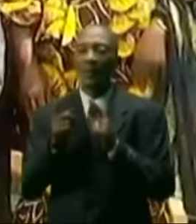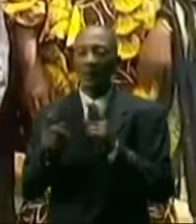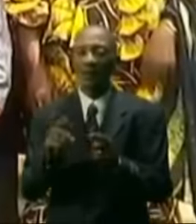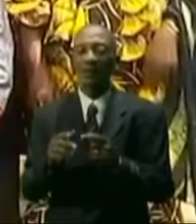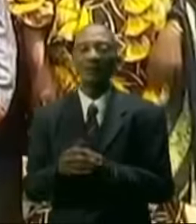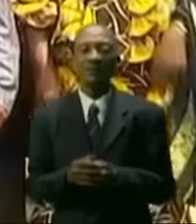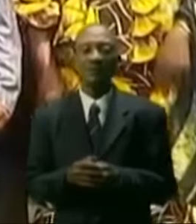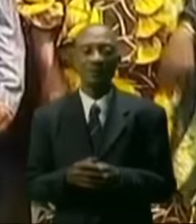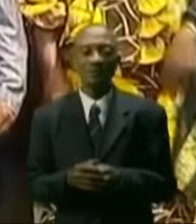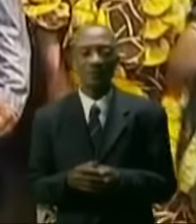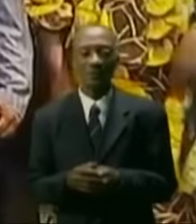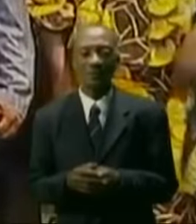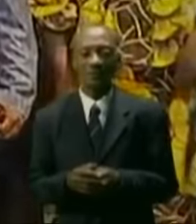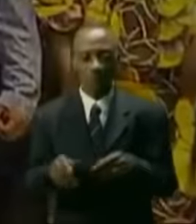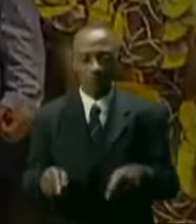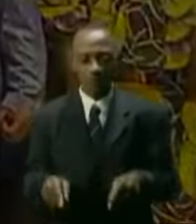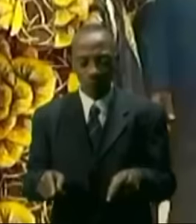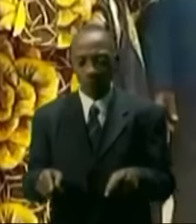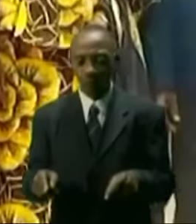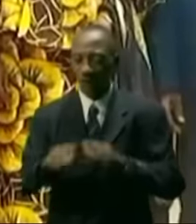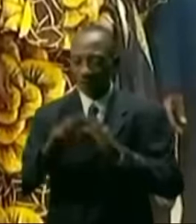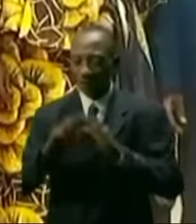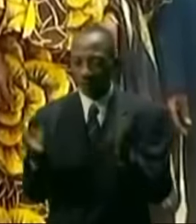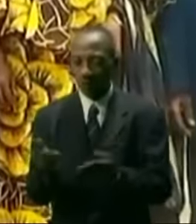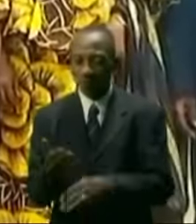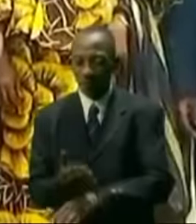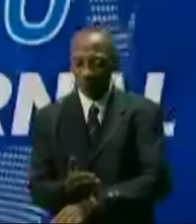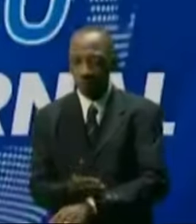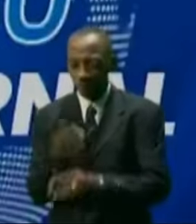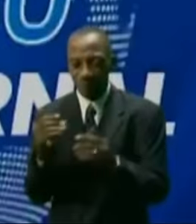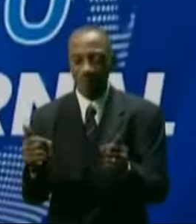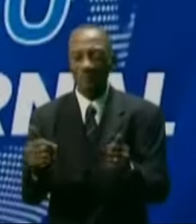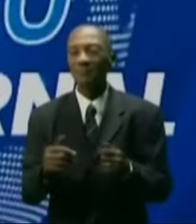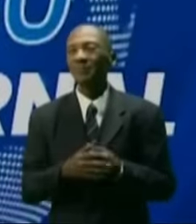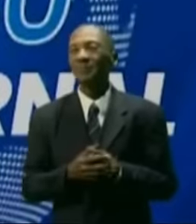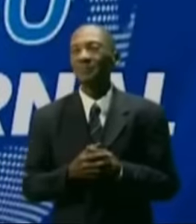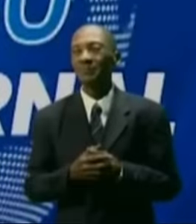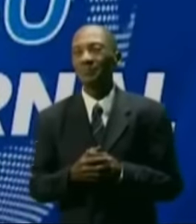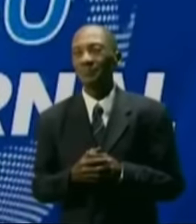aujourd'hui Félicien Kiwahi pour un mandat finissant.